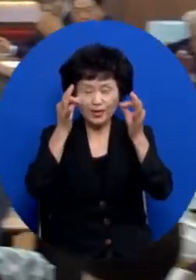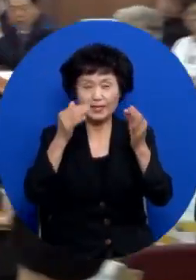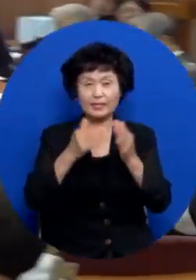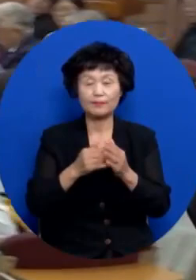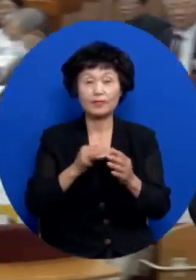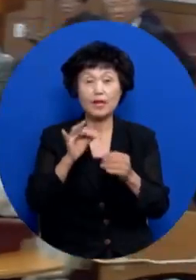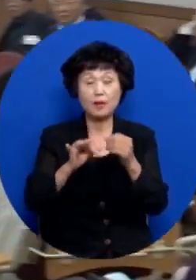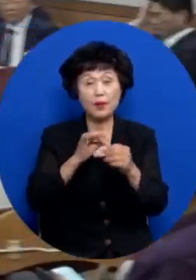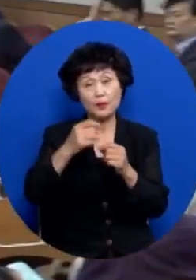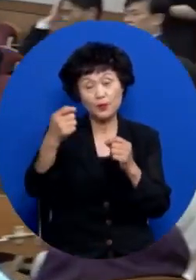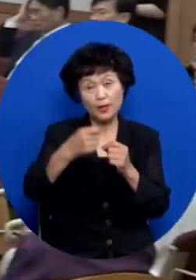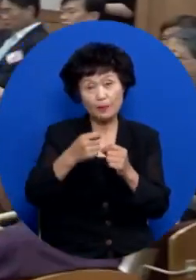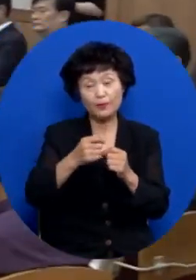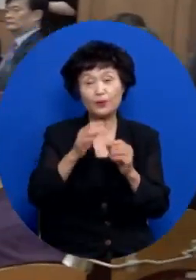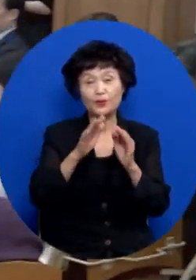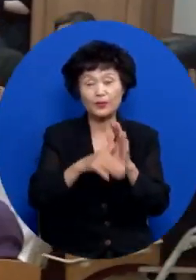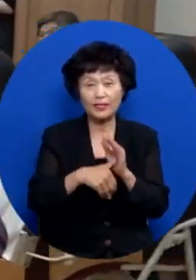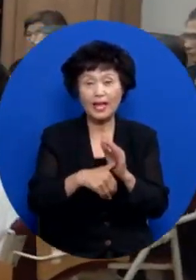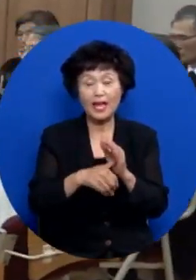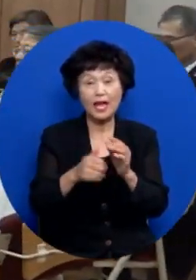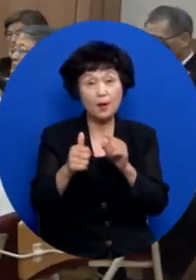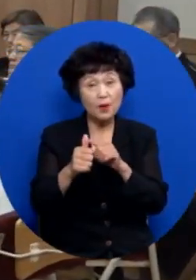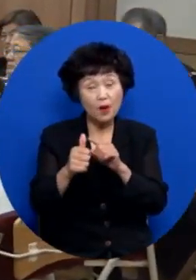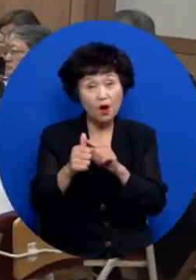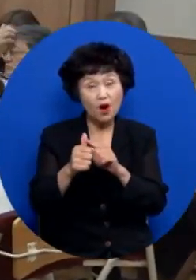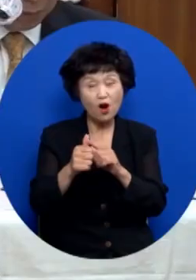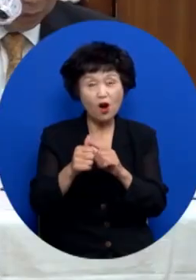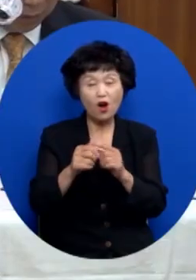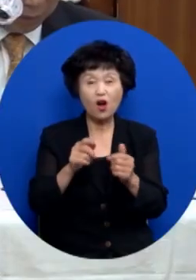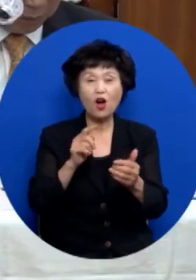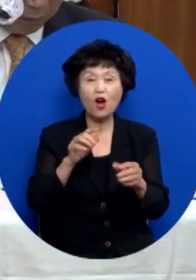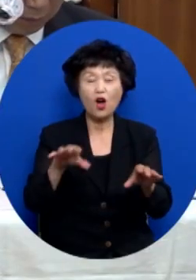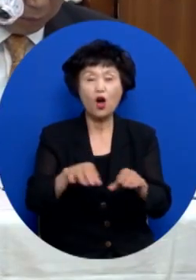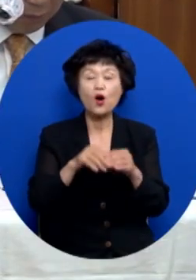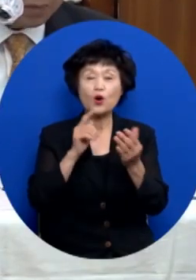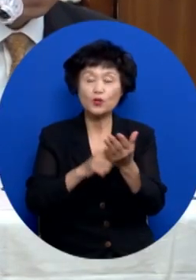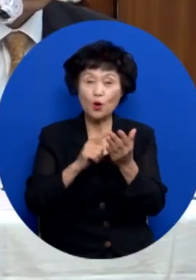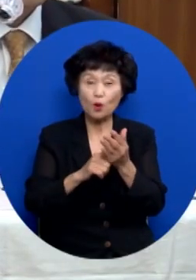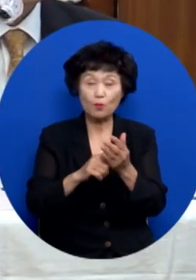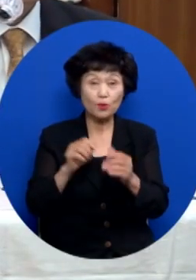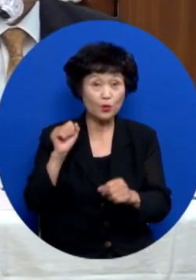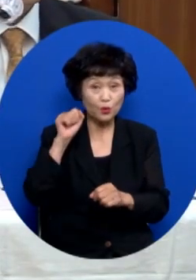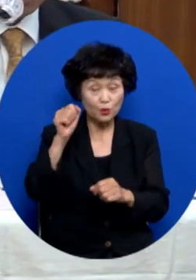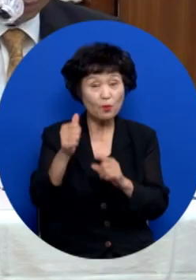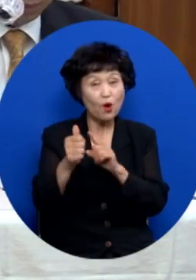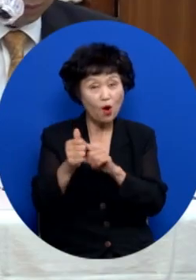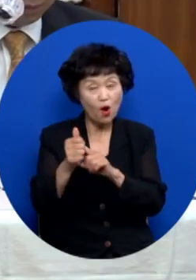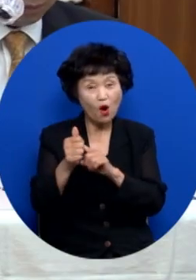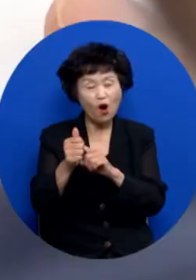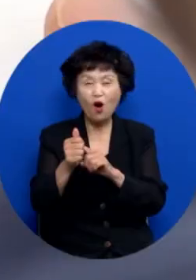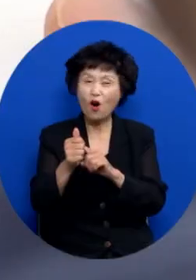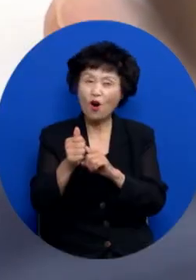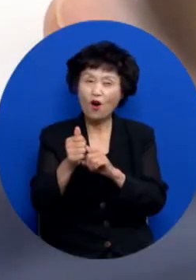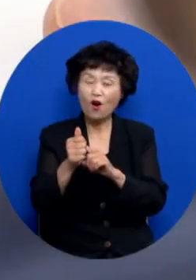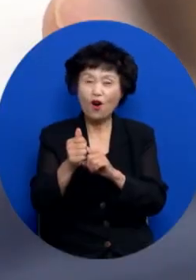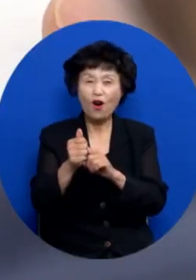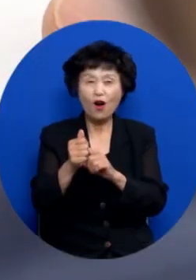100주년을 앞둔 시점에서 논란 속에 선임된 교회업 총무 후보. 진정성 있는 행보로 일각의 우려를 잠재울 수 있을지